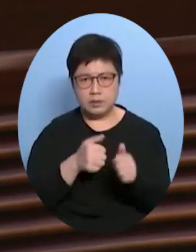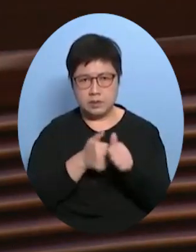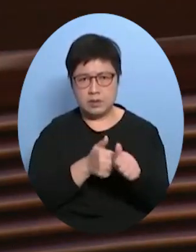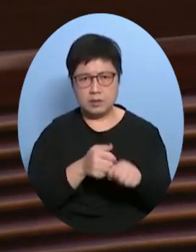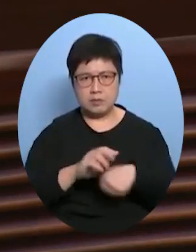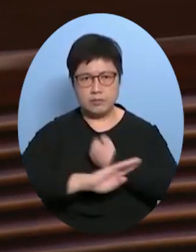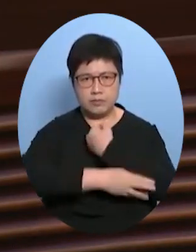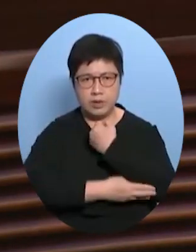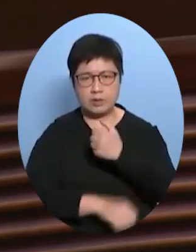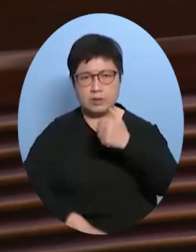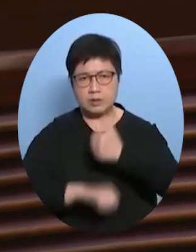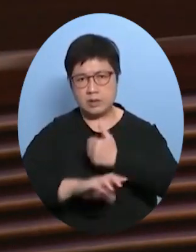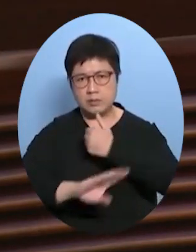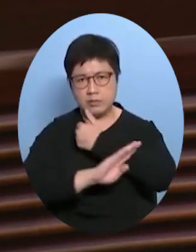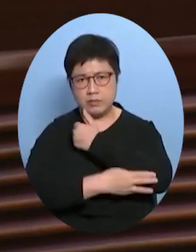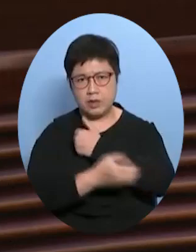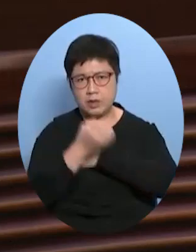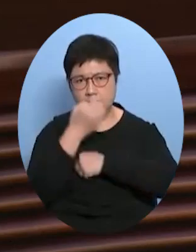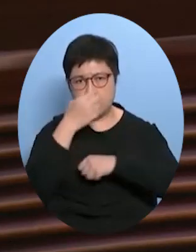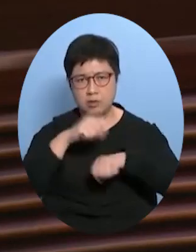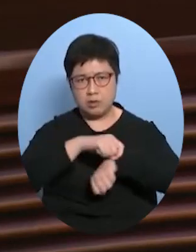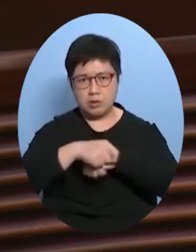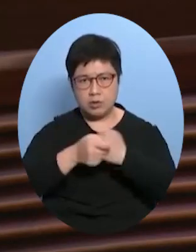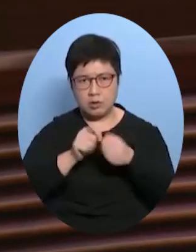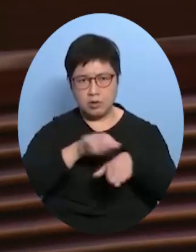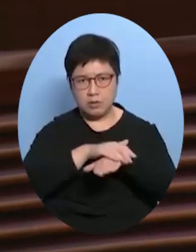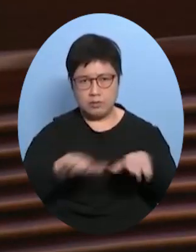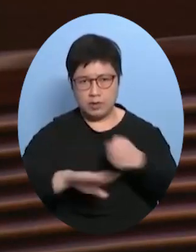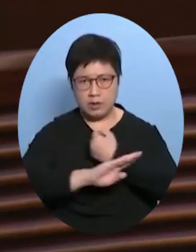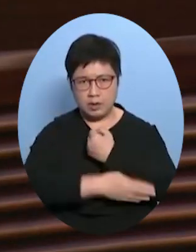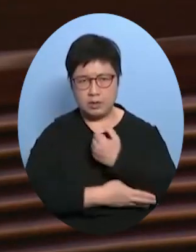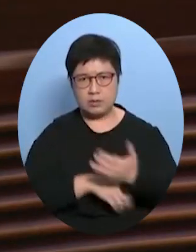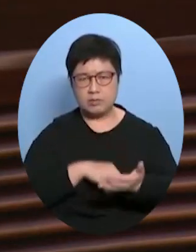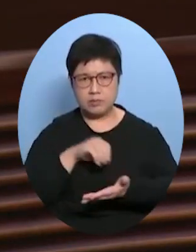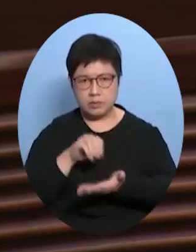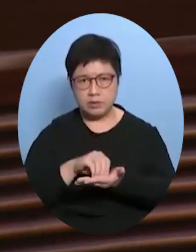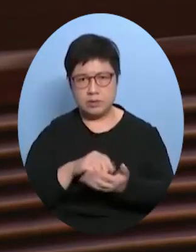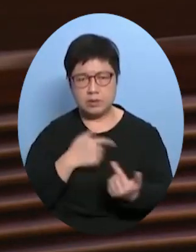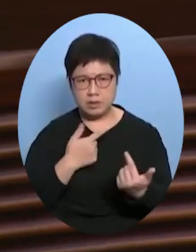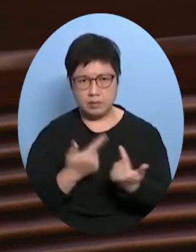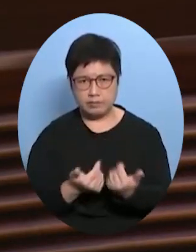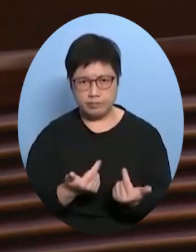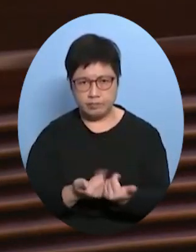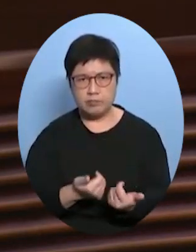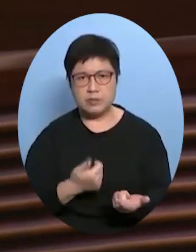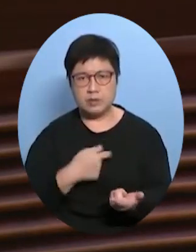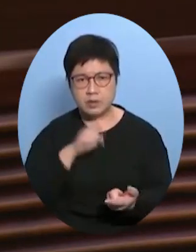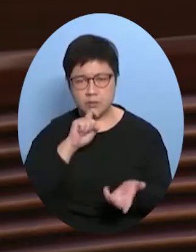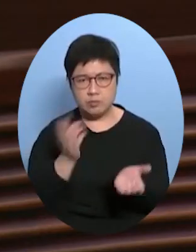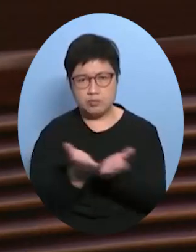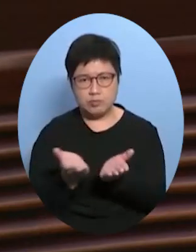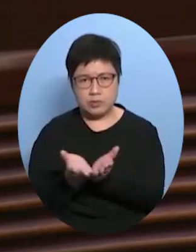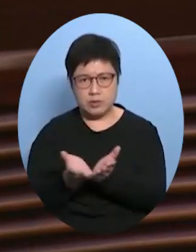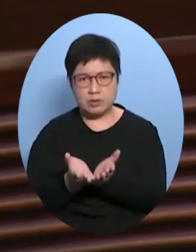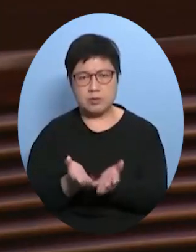憲法、基本法和香港國安法的有關規定所作出，可謂合憲合法，有理有據，